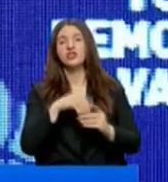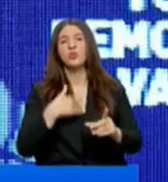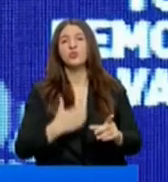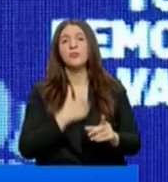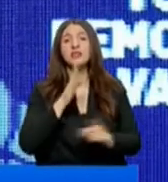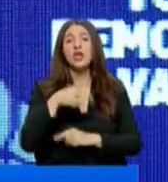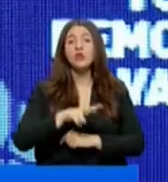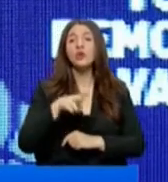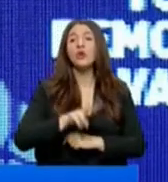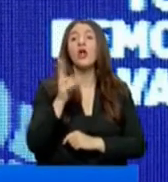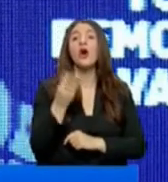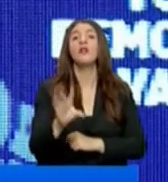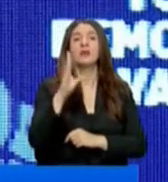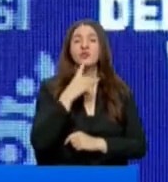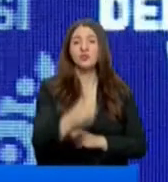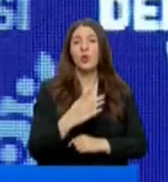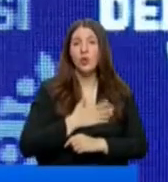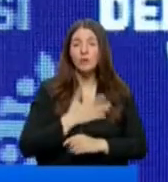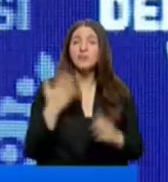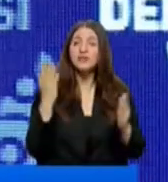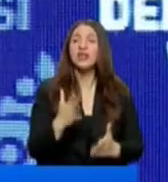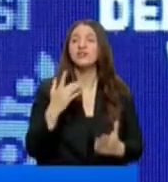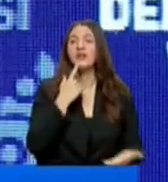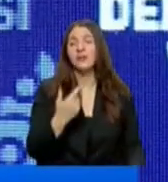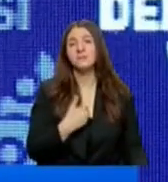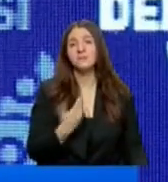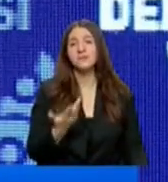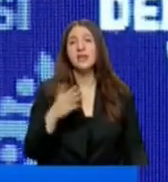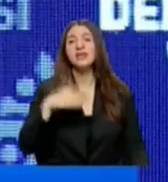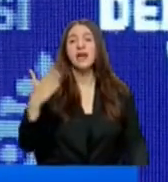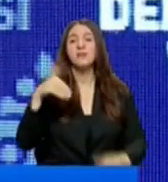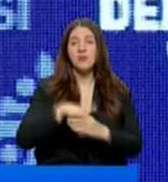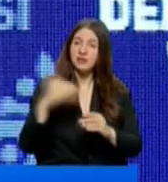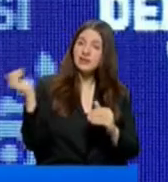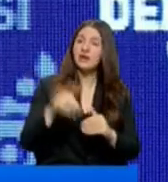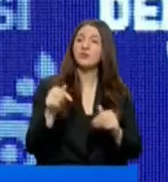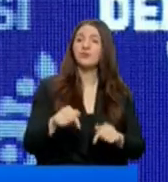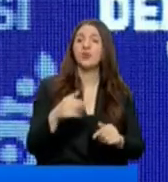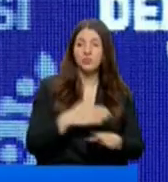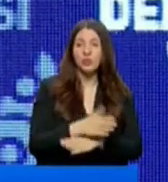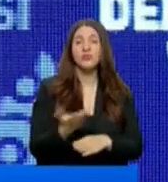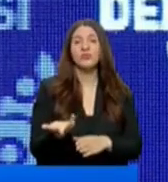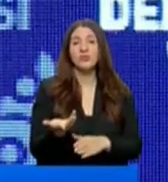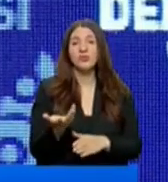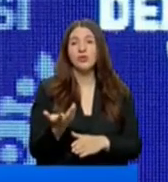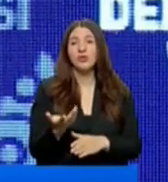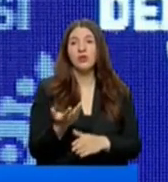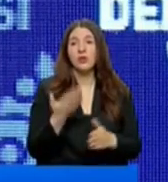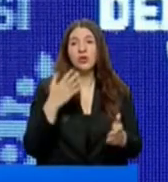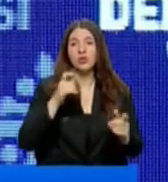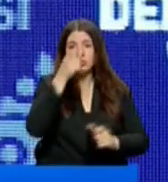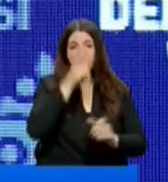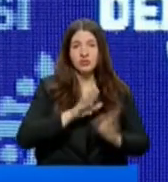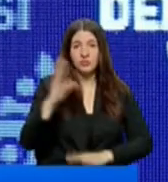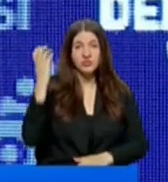gittikleri yolun yol olmadığını söylüyorum. Keşke dedi, diğer partiler de gelse buraya, doğru. Türk